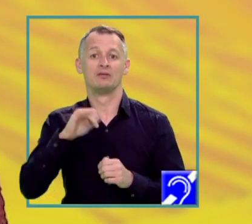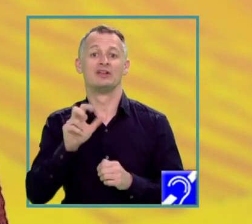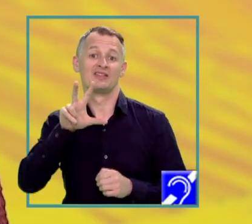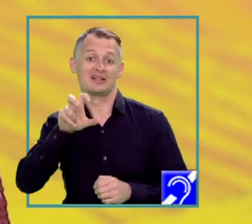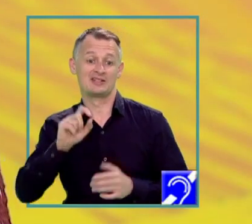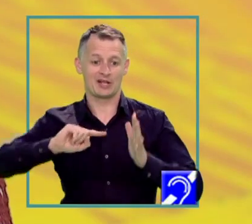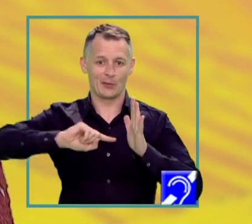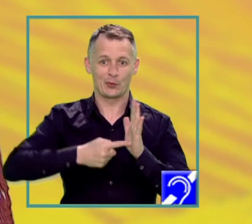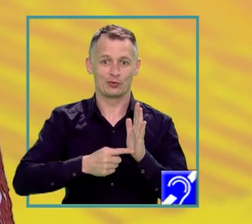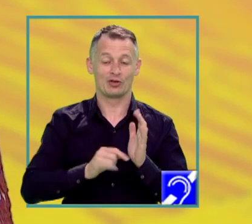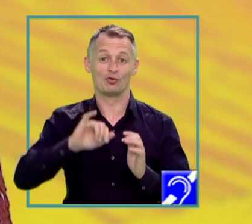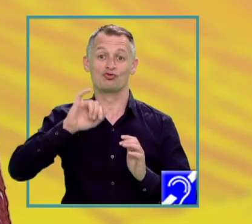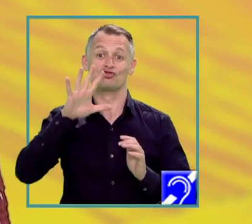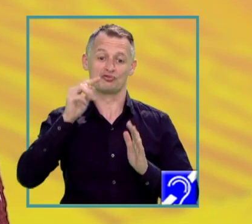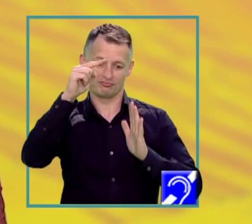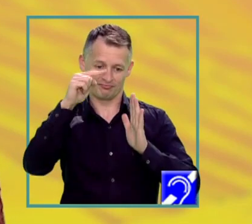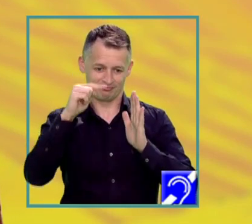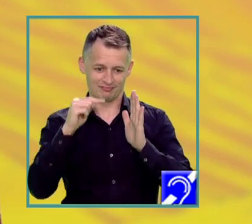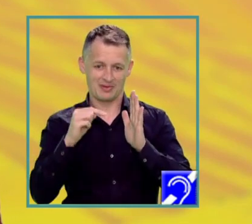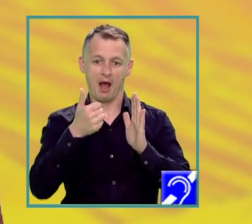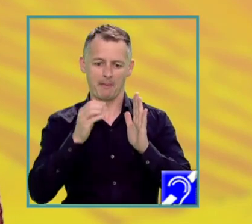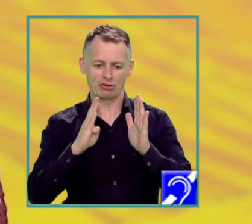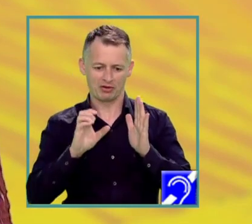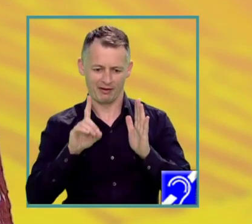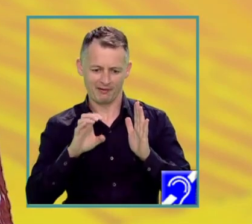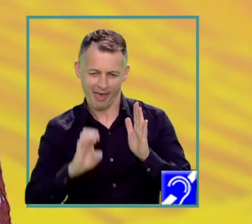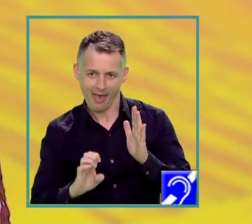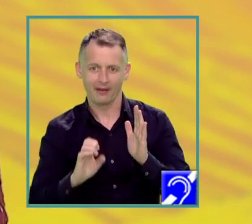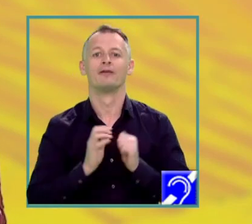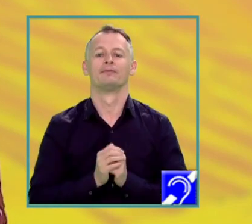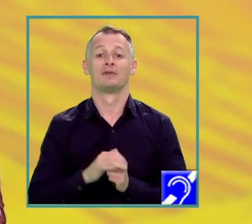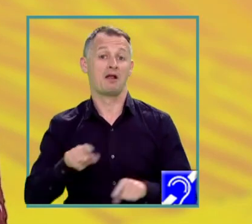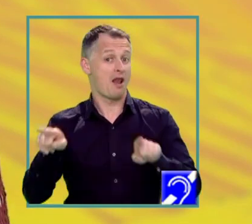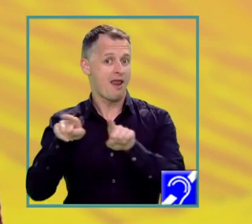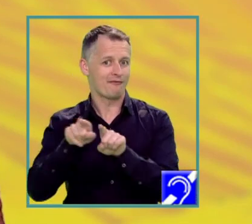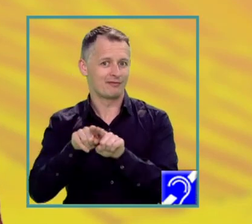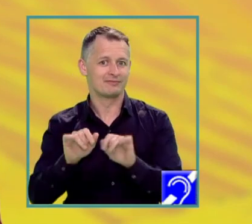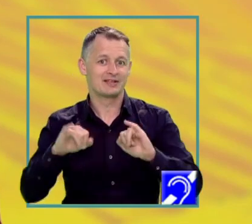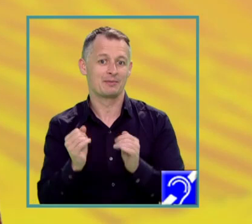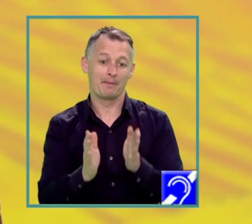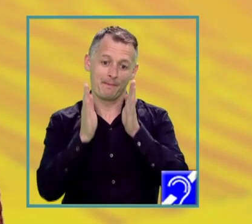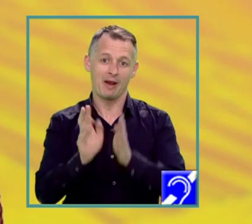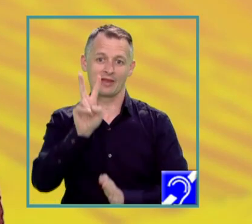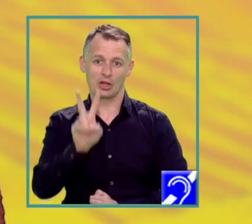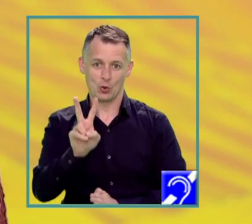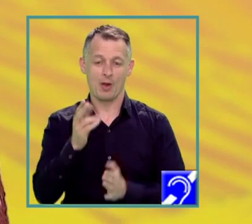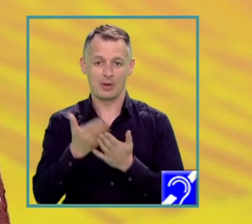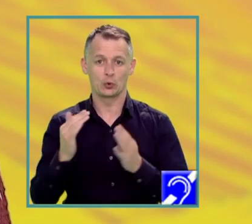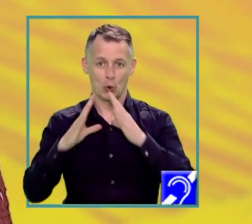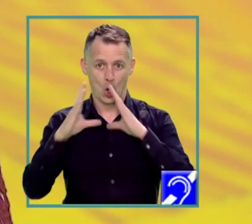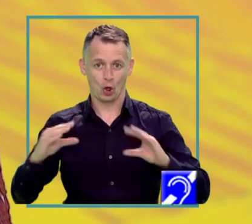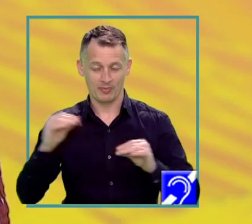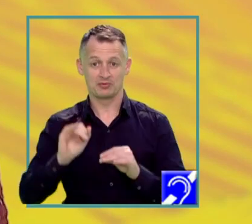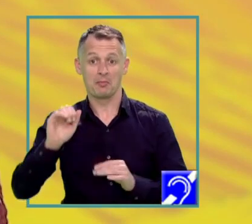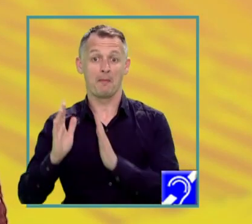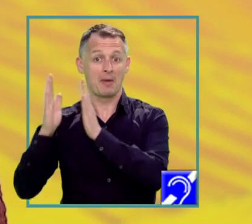cu 5 puncte a b c d și e același lucru se întâmplă și pentru partea a doua dedicată României și